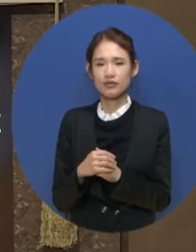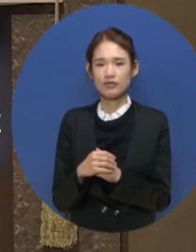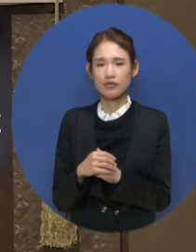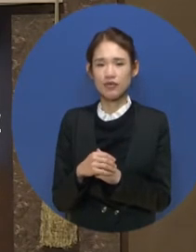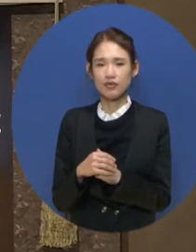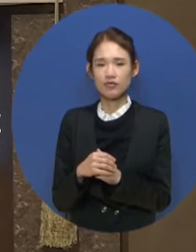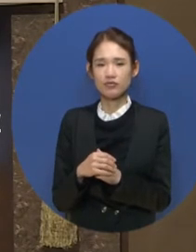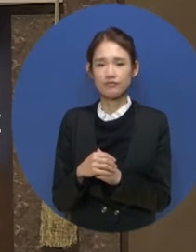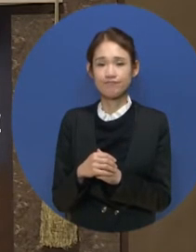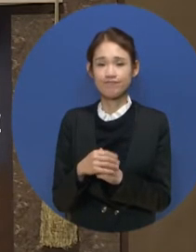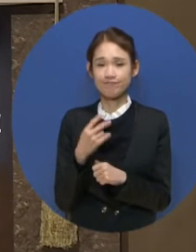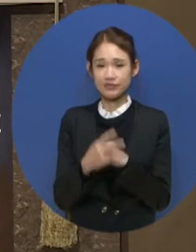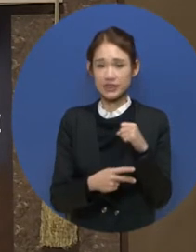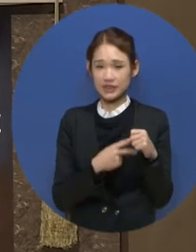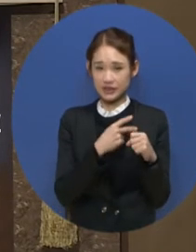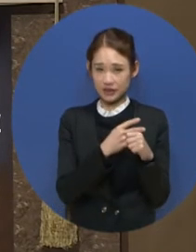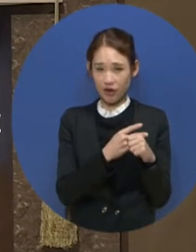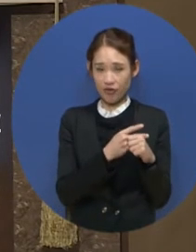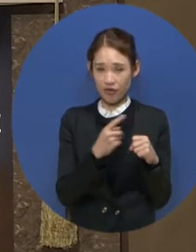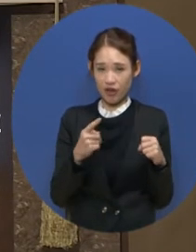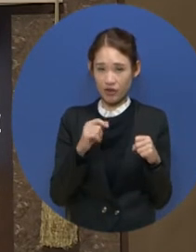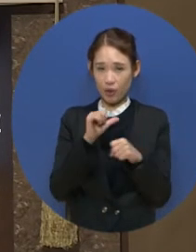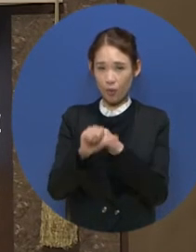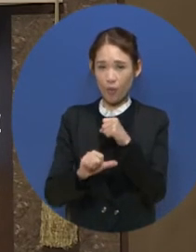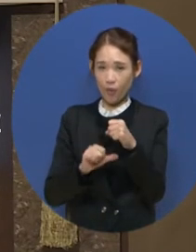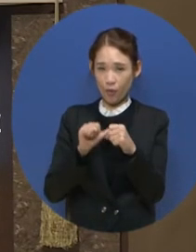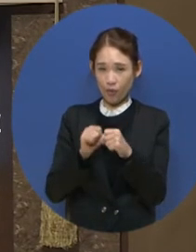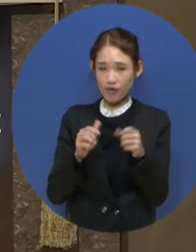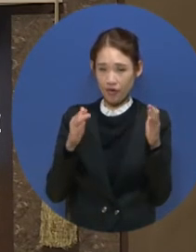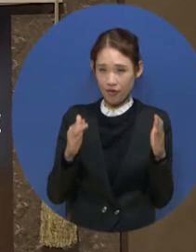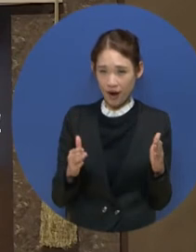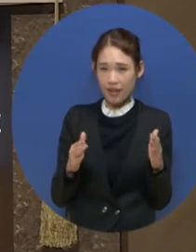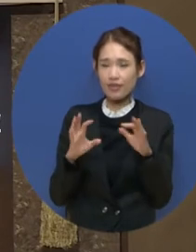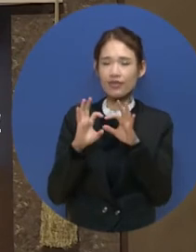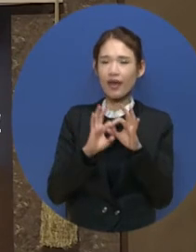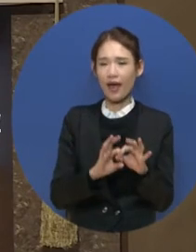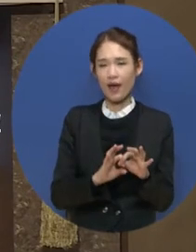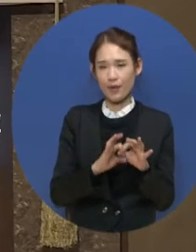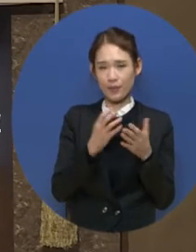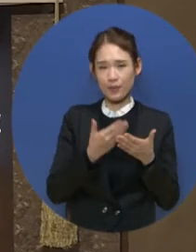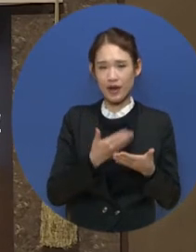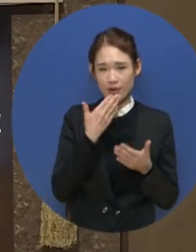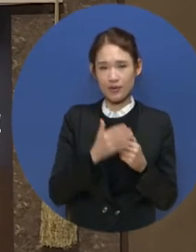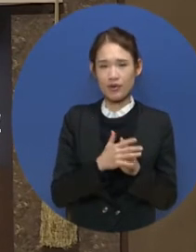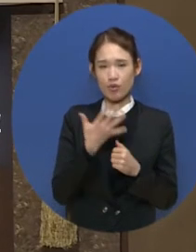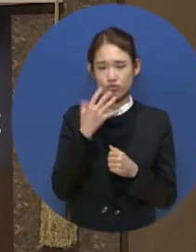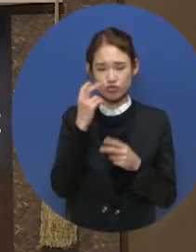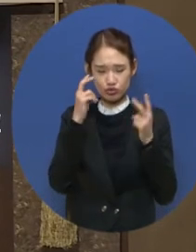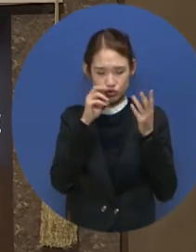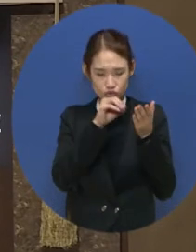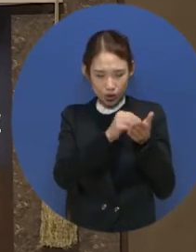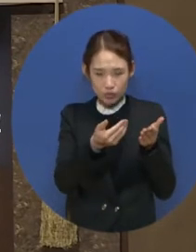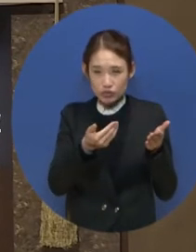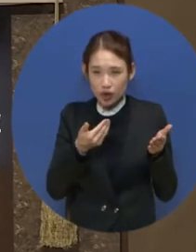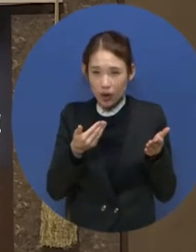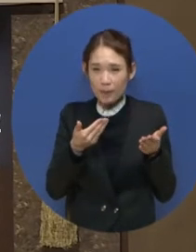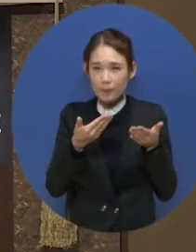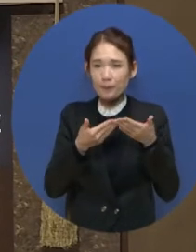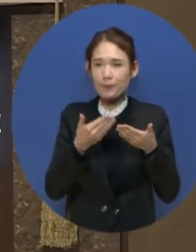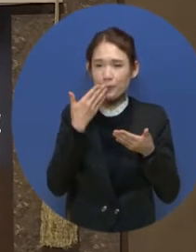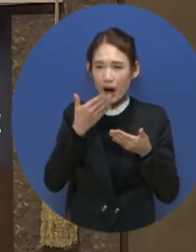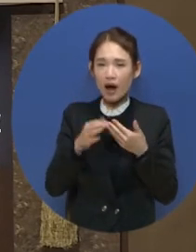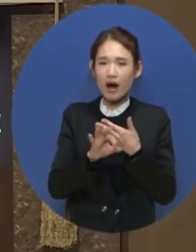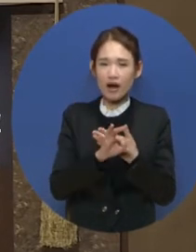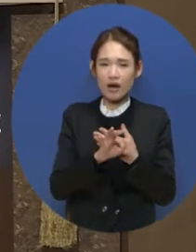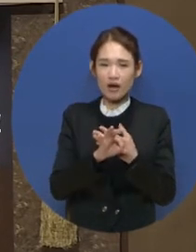한 인연에서 한 5년 사이 를 계속 받을 수가 있습니다 이제 그 전에 물론 취업을 되면 바로 가서 이제